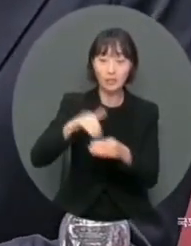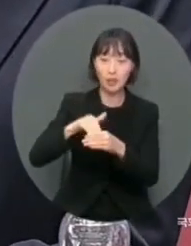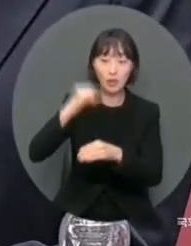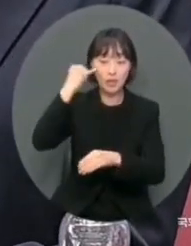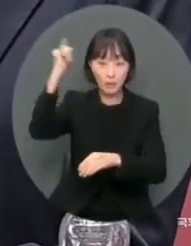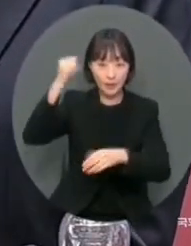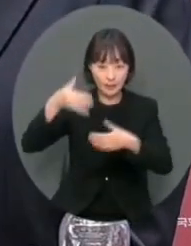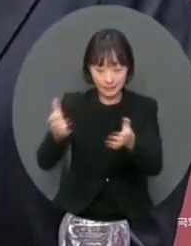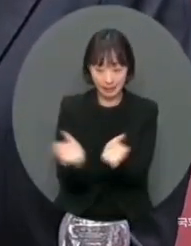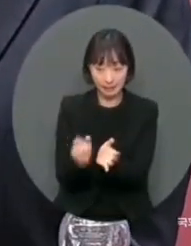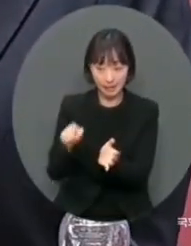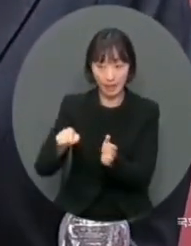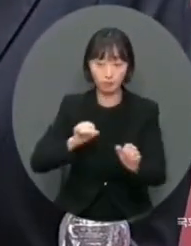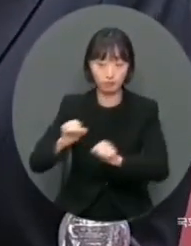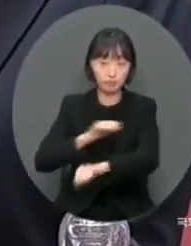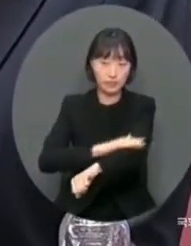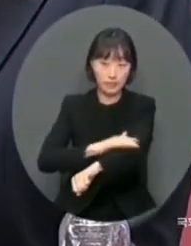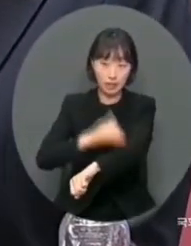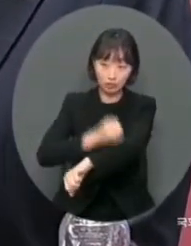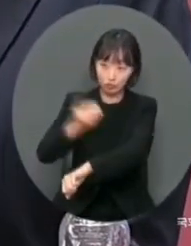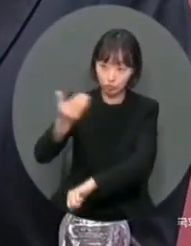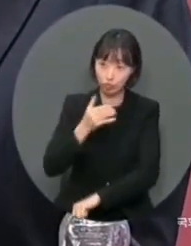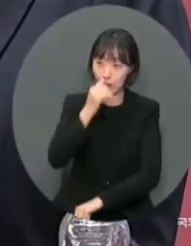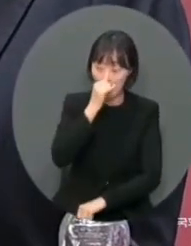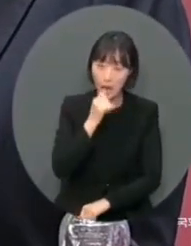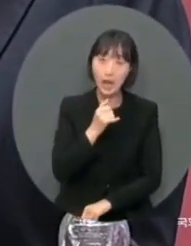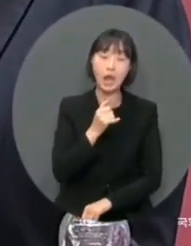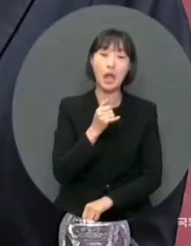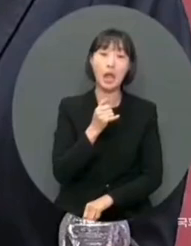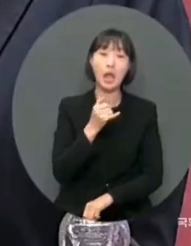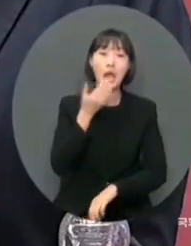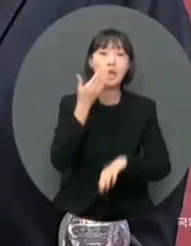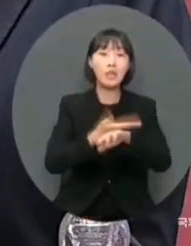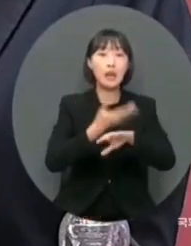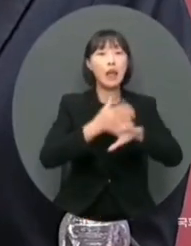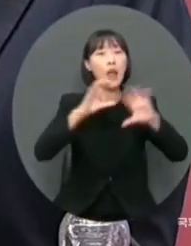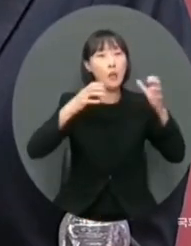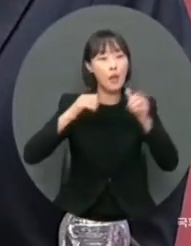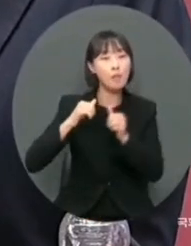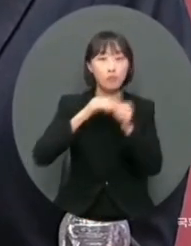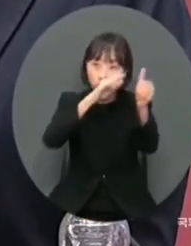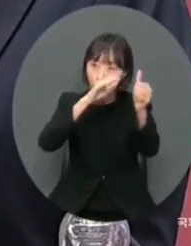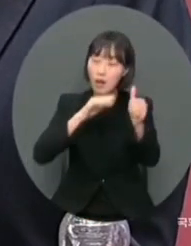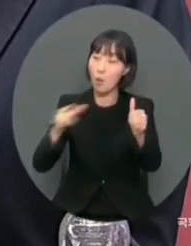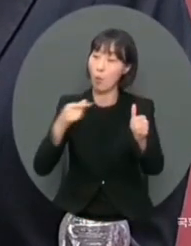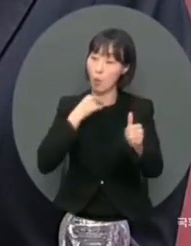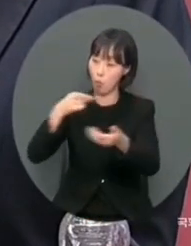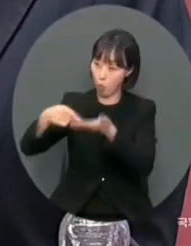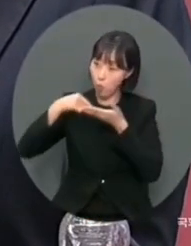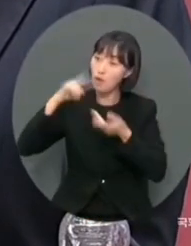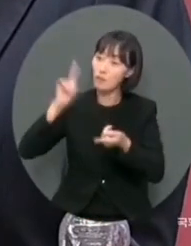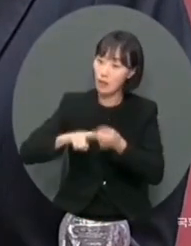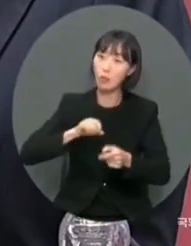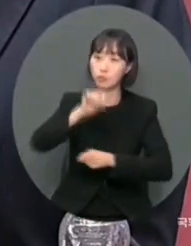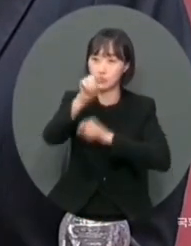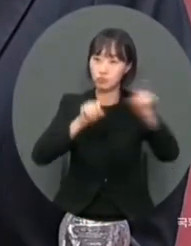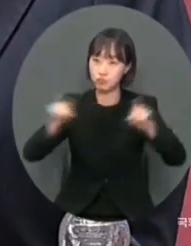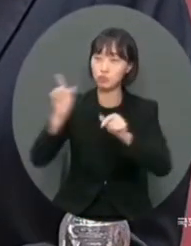및 원하는 부서로 이동시켜주겠다며 유혹이라는 단어도 써 있습니다. 제가 보기엔 이거 사찰로 보이는데